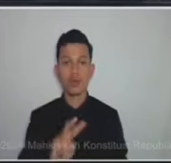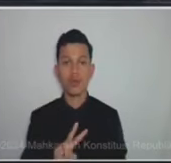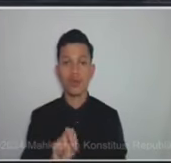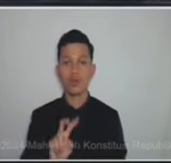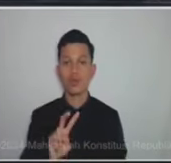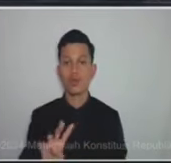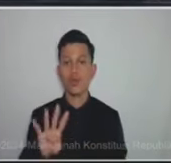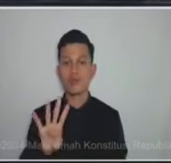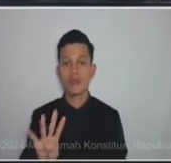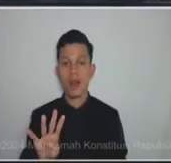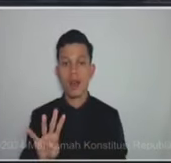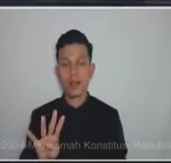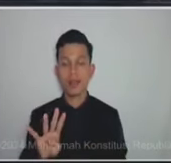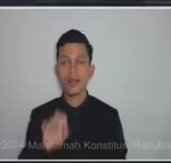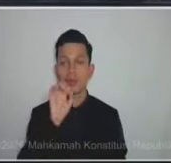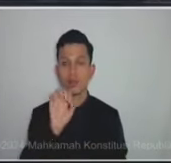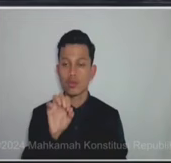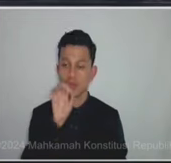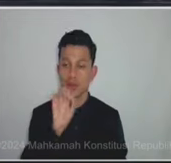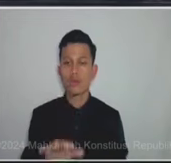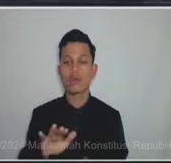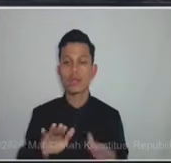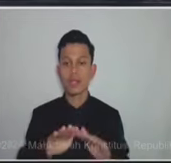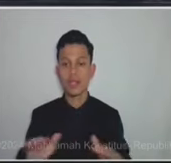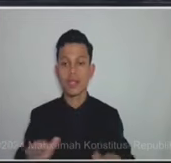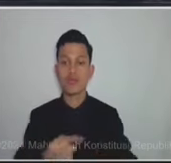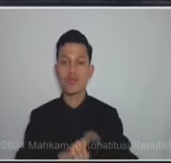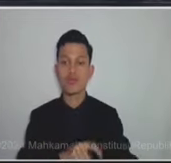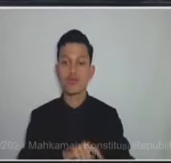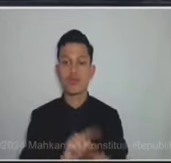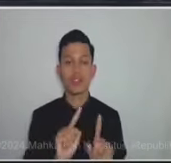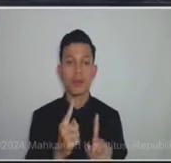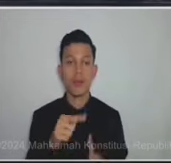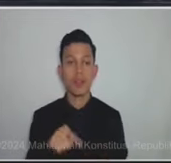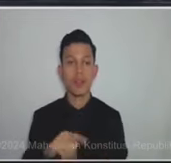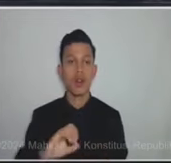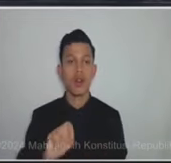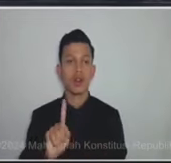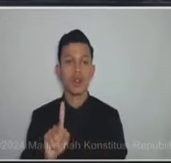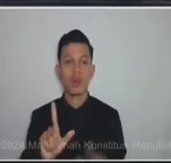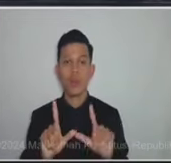2024 selesai diucapkan pukul 11.01 Indonesia